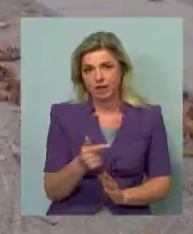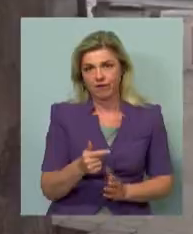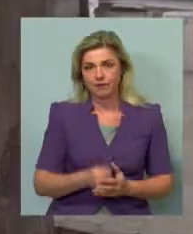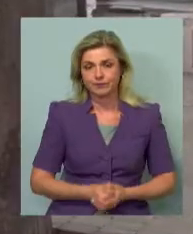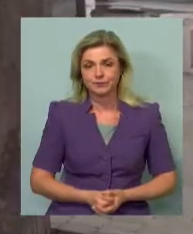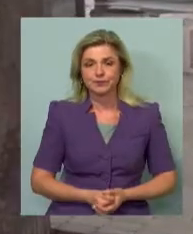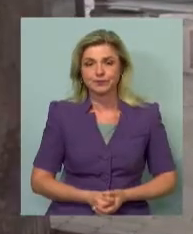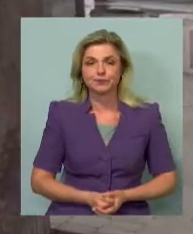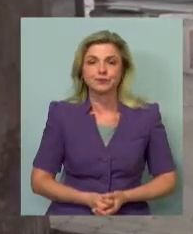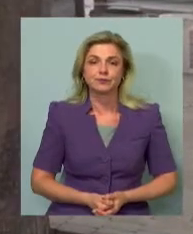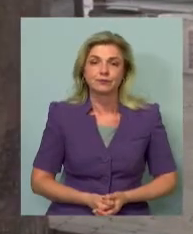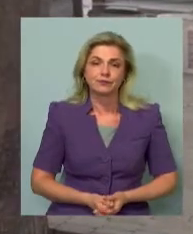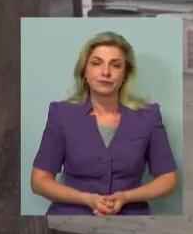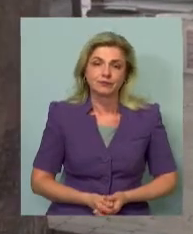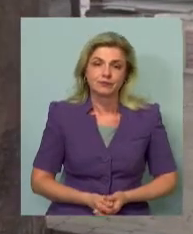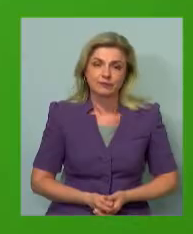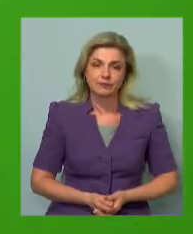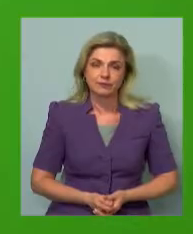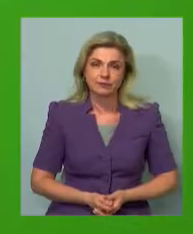Чорний. Новини на Суспільному. Миколаїв.